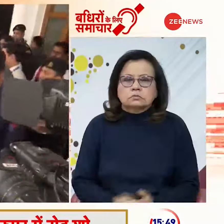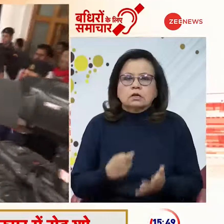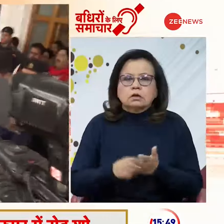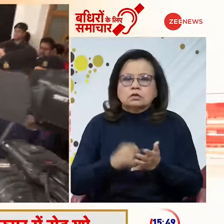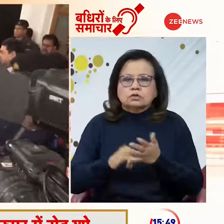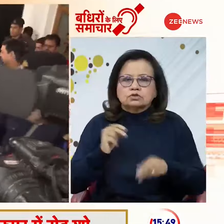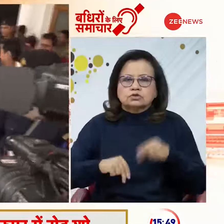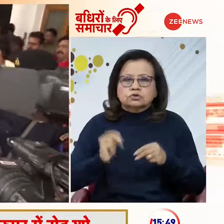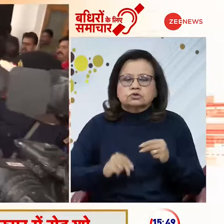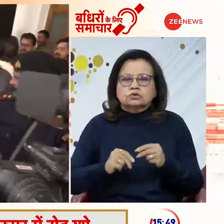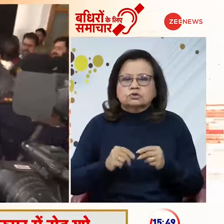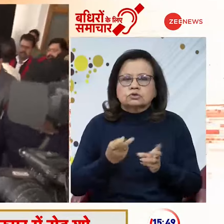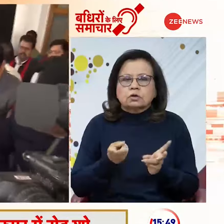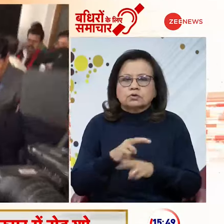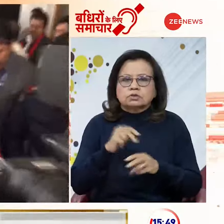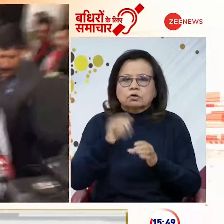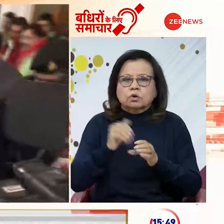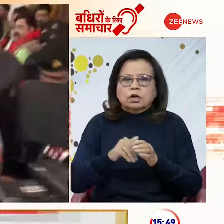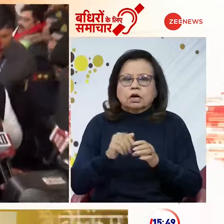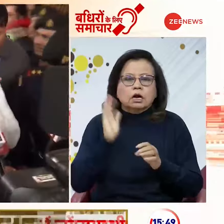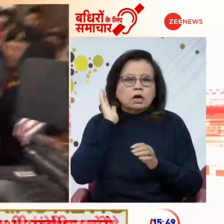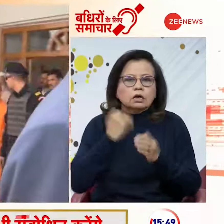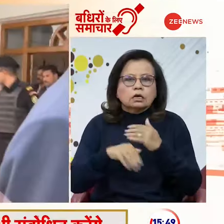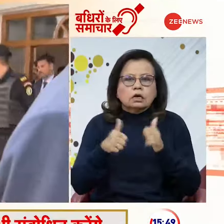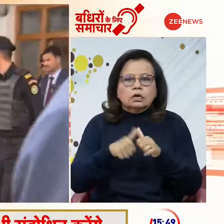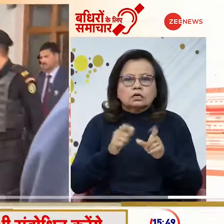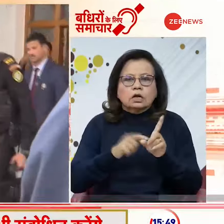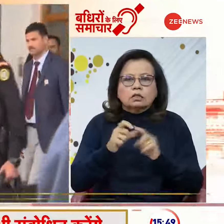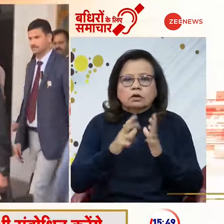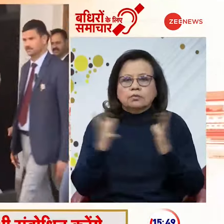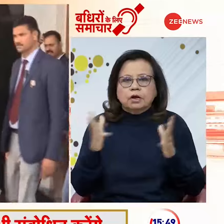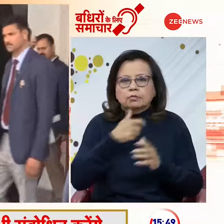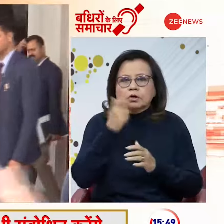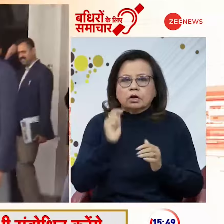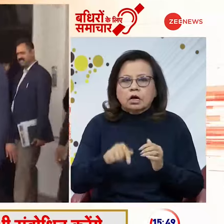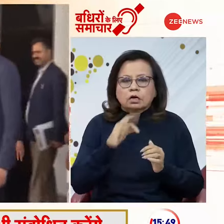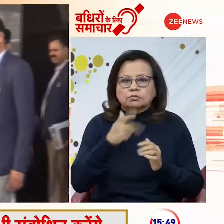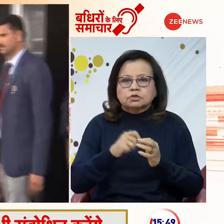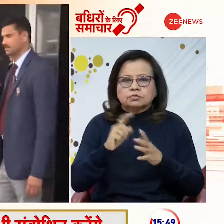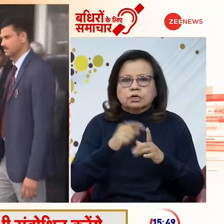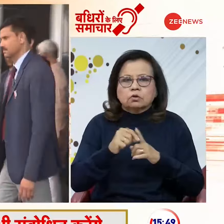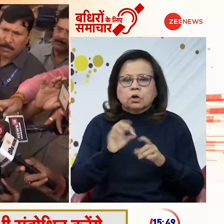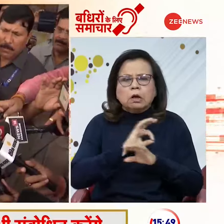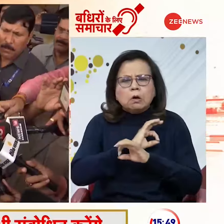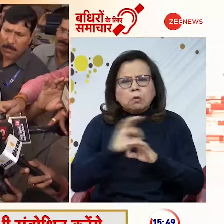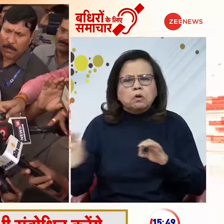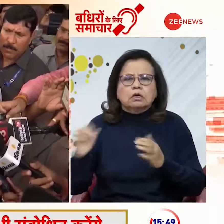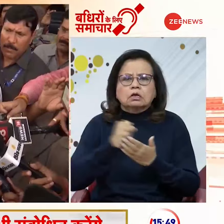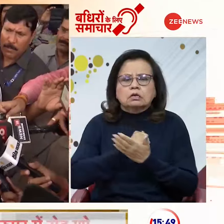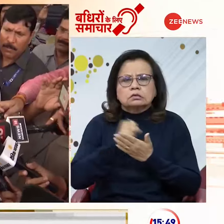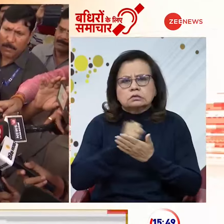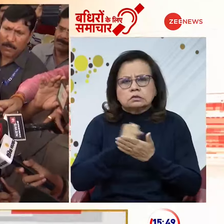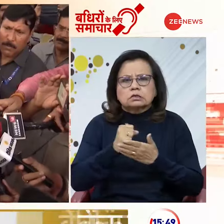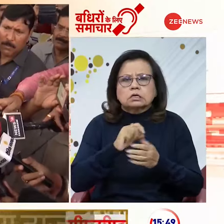राजसभा चुनाओ में क्रॉस वोटिंग की अठकलों पर अखलेश यादव ने बड़ा बयान दिया उन्होंने कहा कि बीजेपी ने कोई कोर